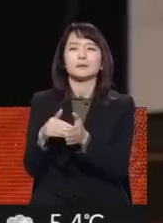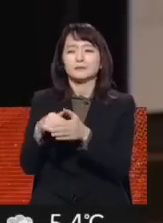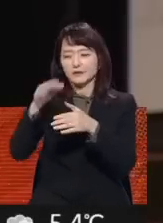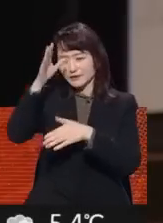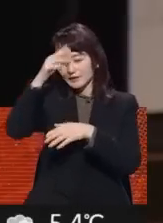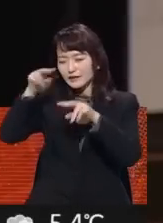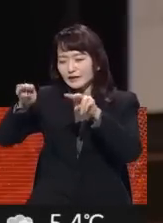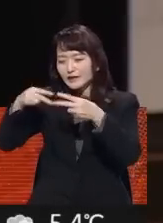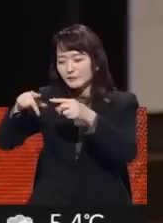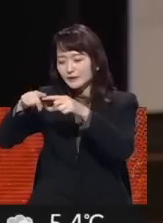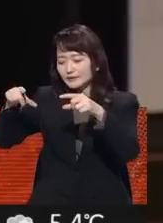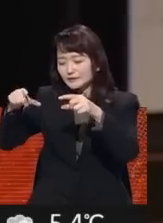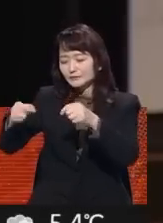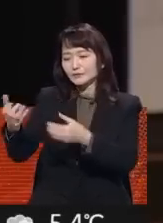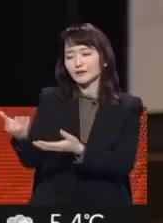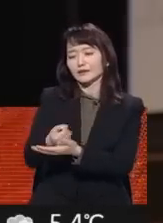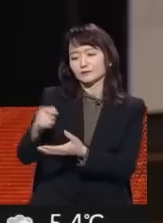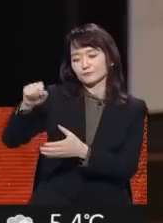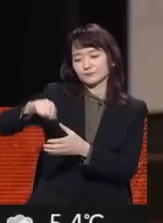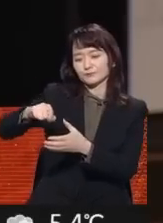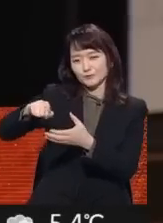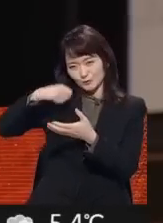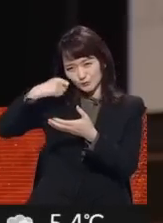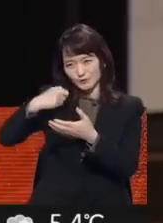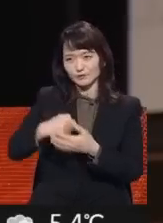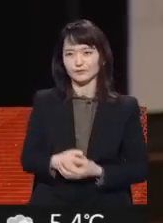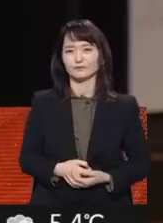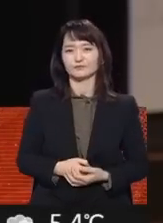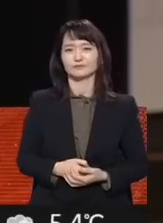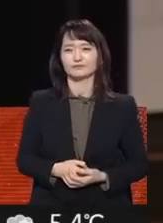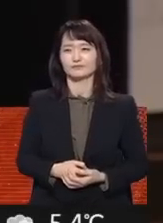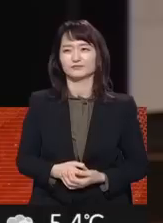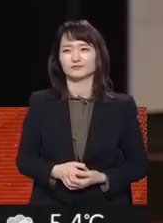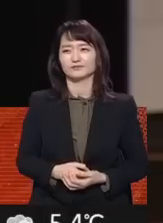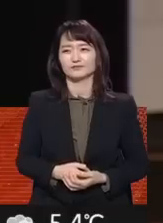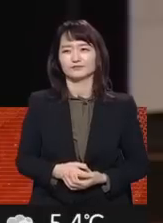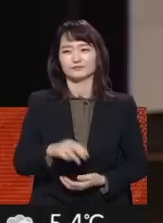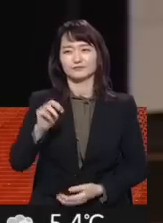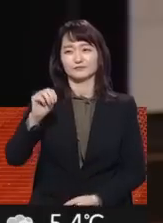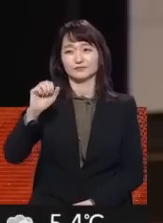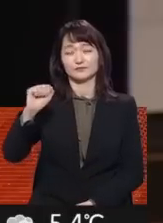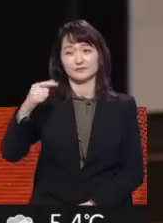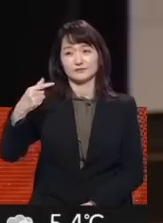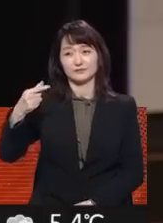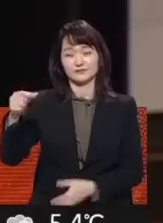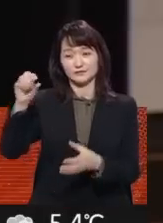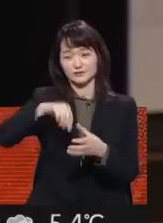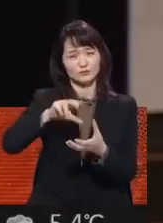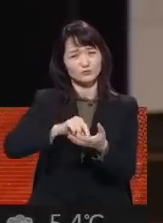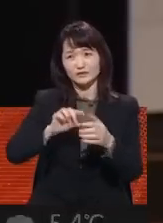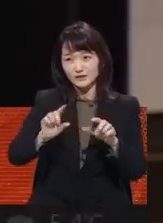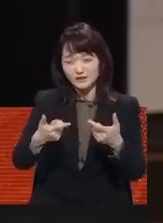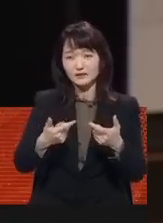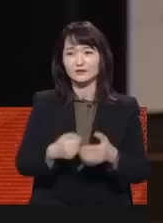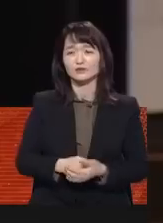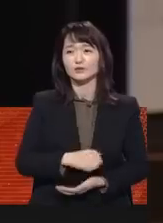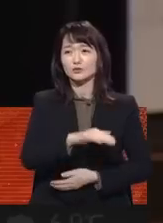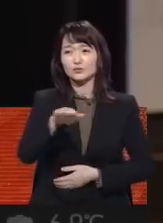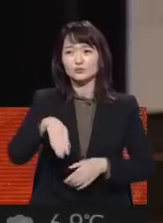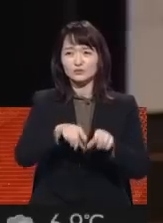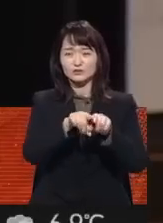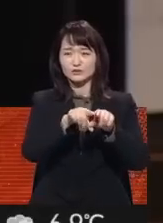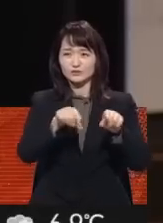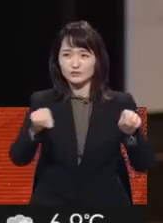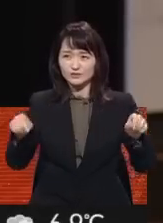좀 방법을 찾아 주셨고요 이현정 님 조곤조곤하게 팩트를 말씀해 주셨는데 MSG 문제가 아니에요 저희도 MSG 안 넣는데 기존